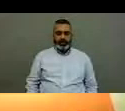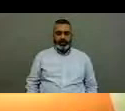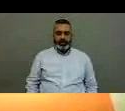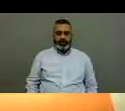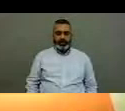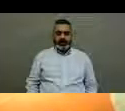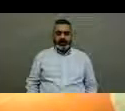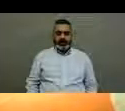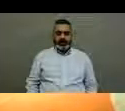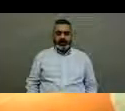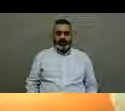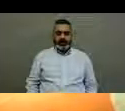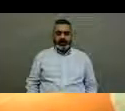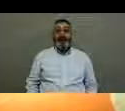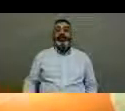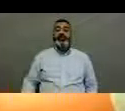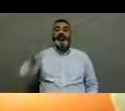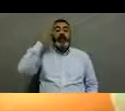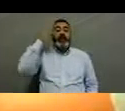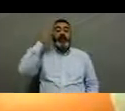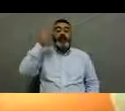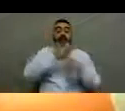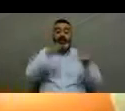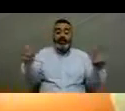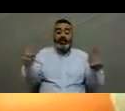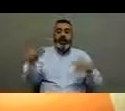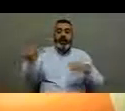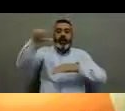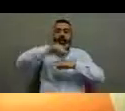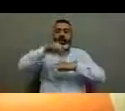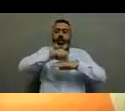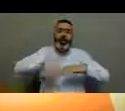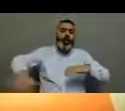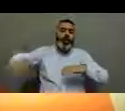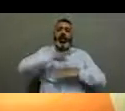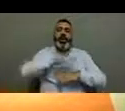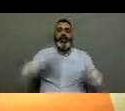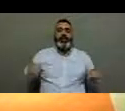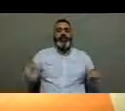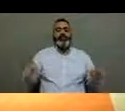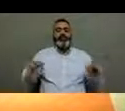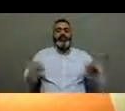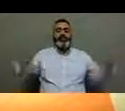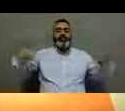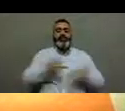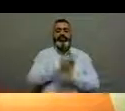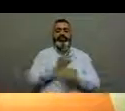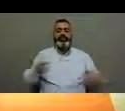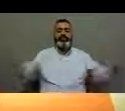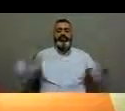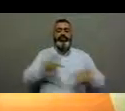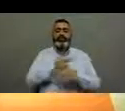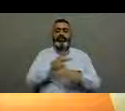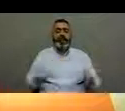A town full of physically impaired people, all wheelchair users. They run everything. There aren't any able-bodied